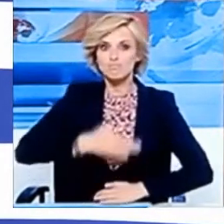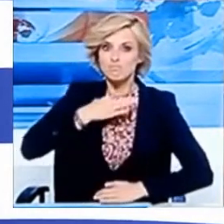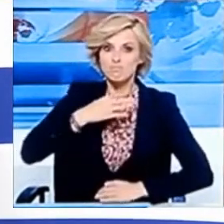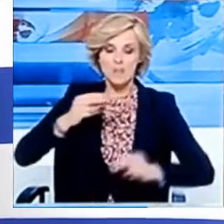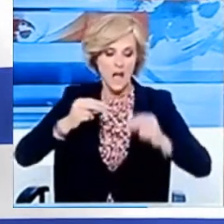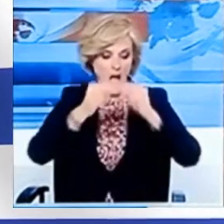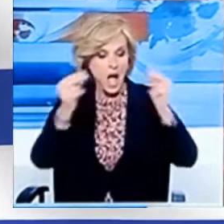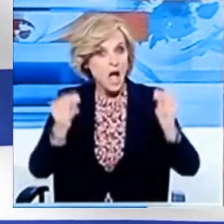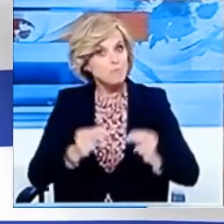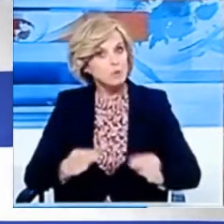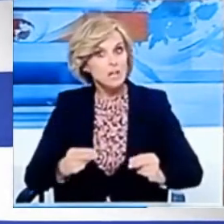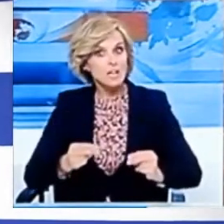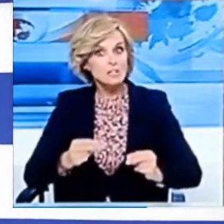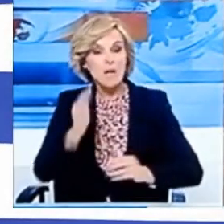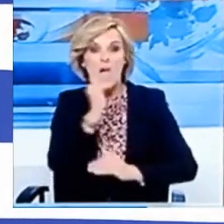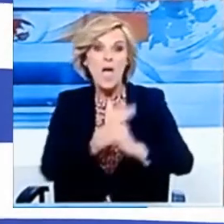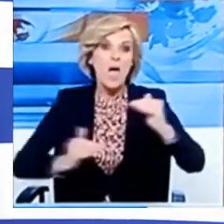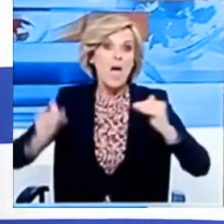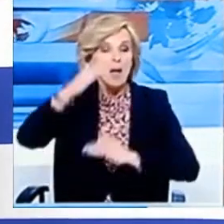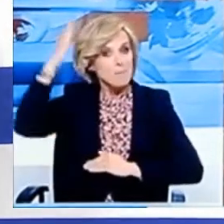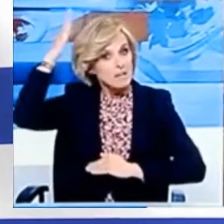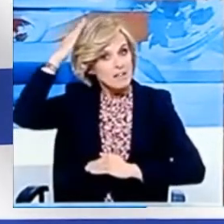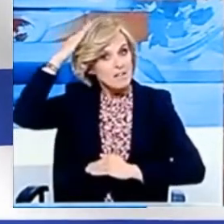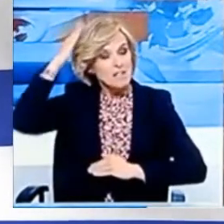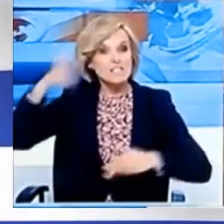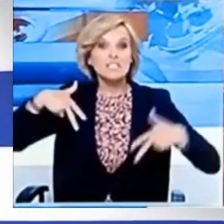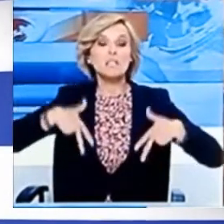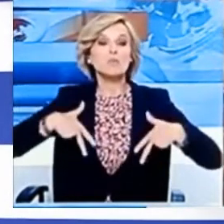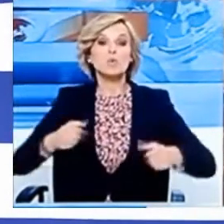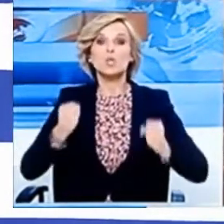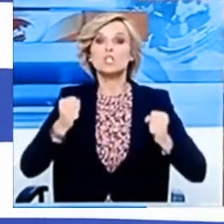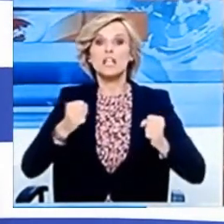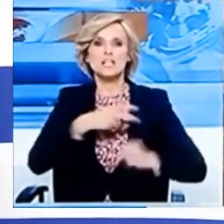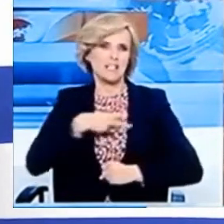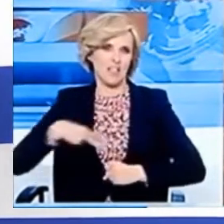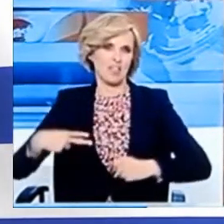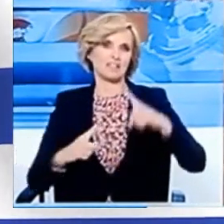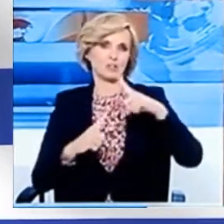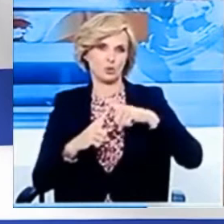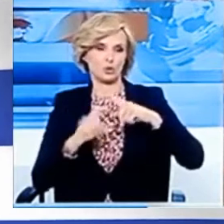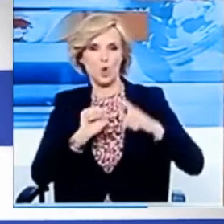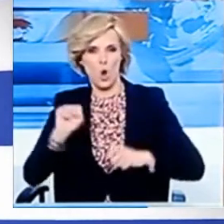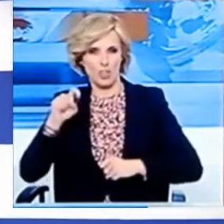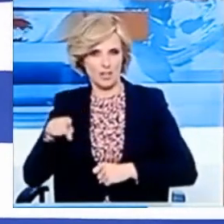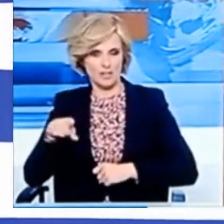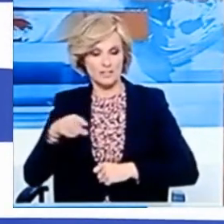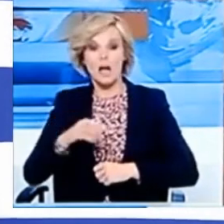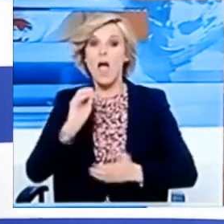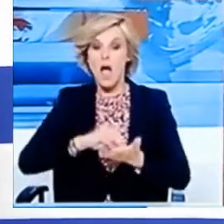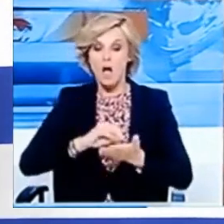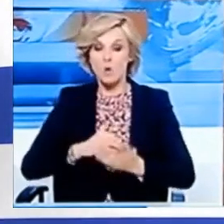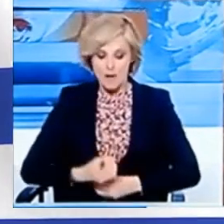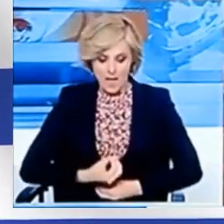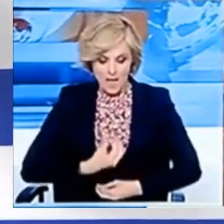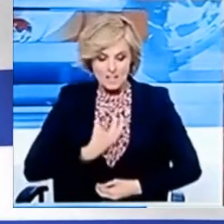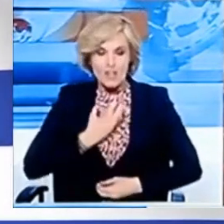πειθό του επικεφαλής των αρμόδιων επιστημόνων του Υπουργείου Υγείας. Με γεμίζει επίσης ελπίδα το γεγονός